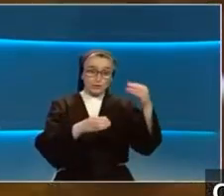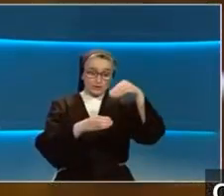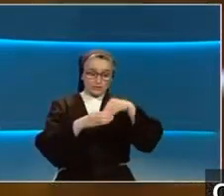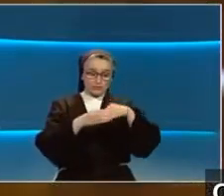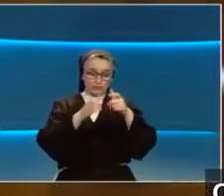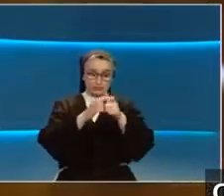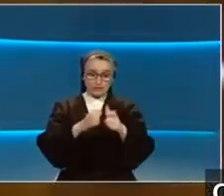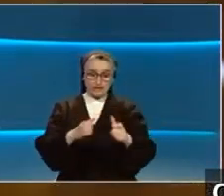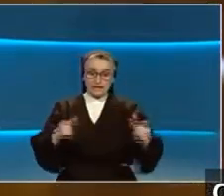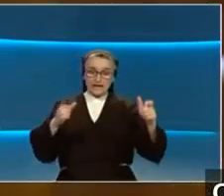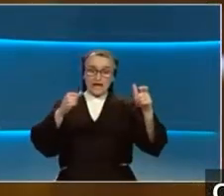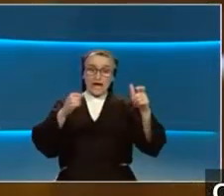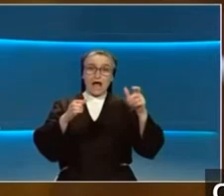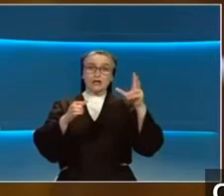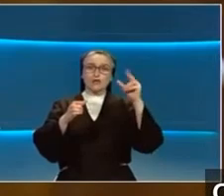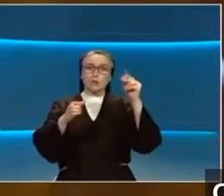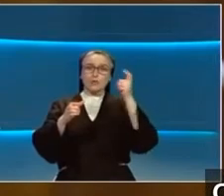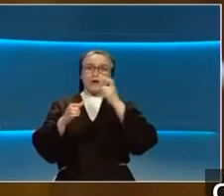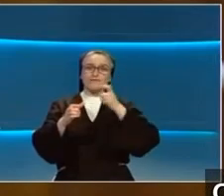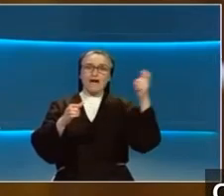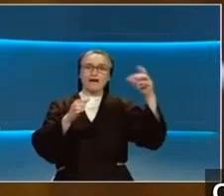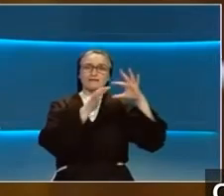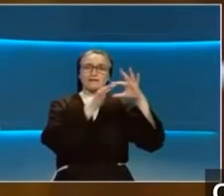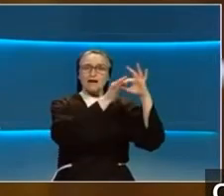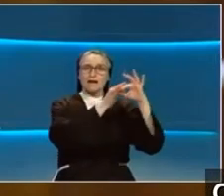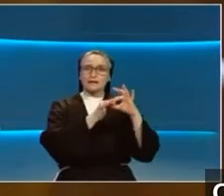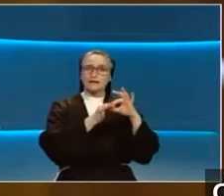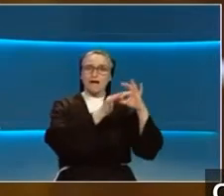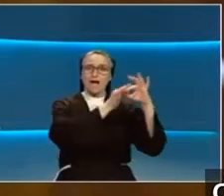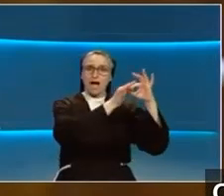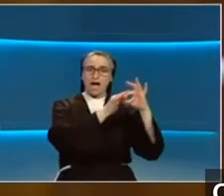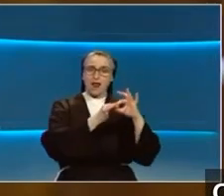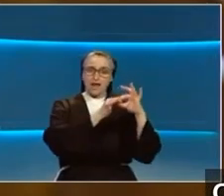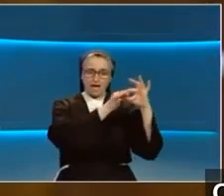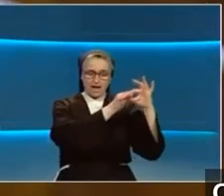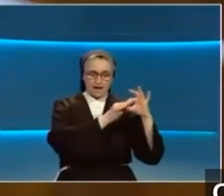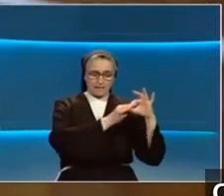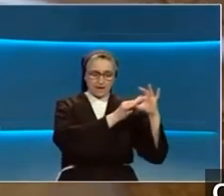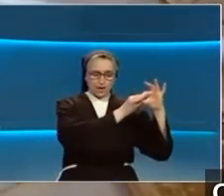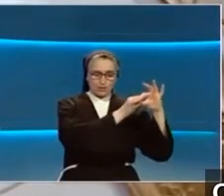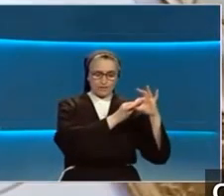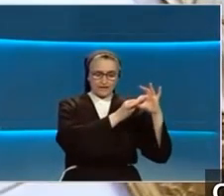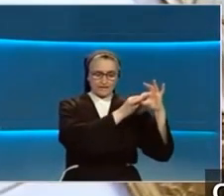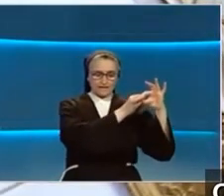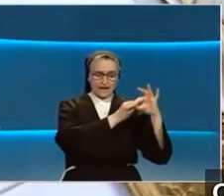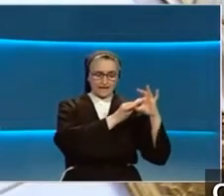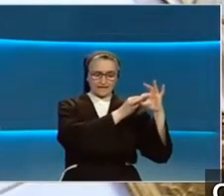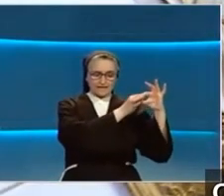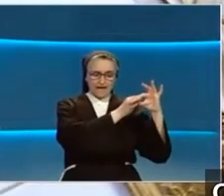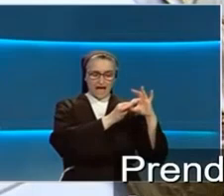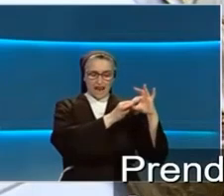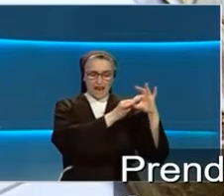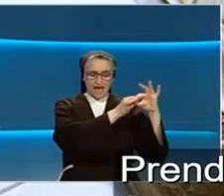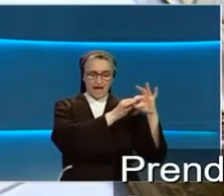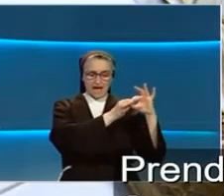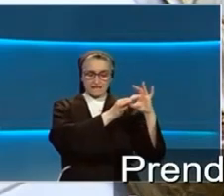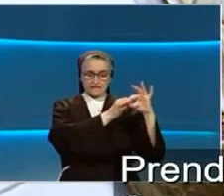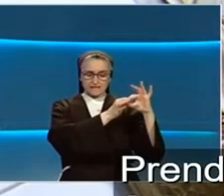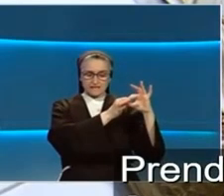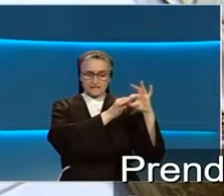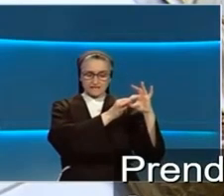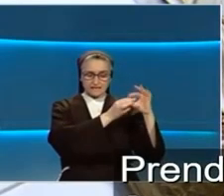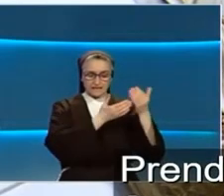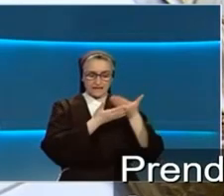omnes. Hic est enim calis sanguinis mei, novi et eterni